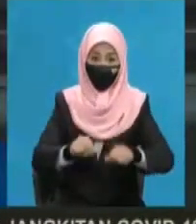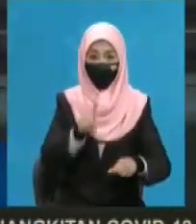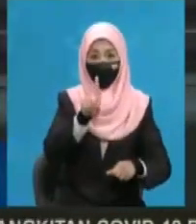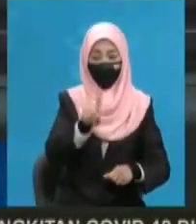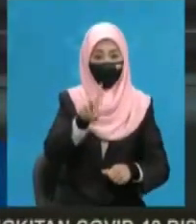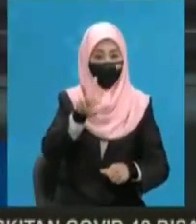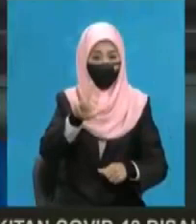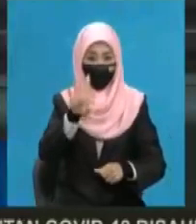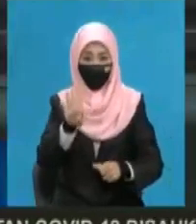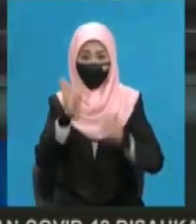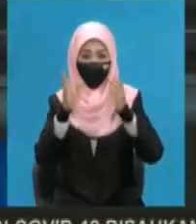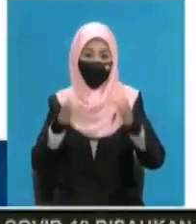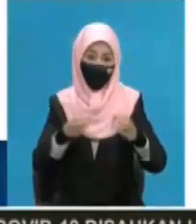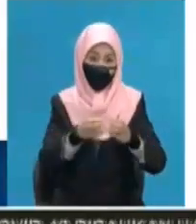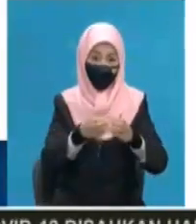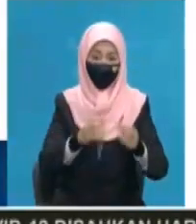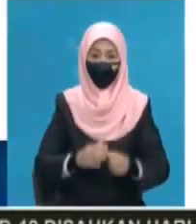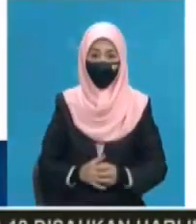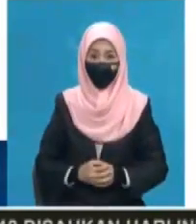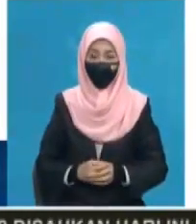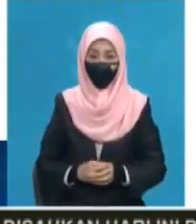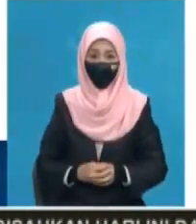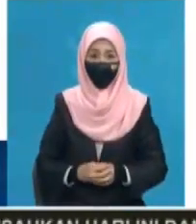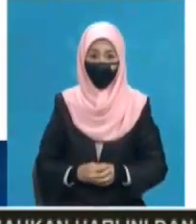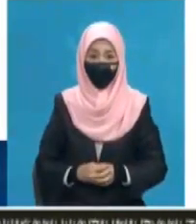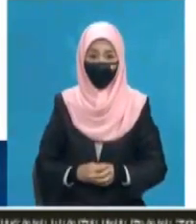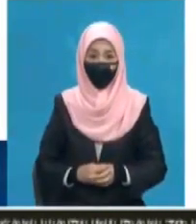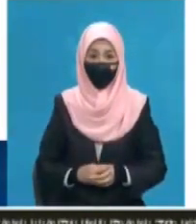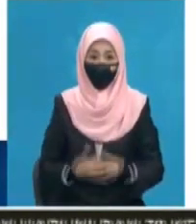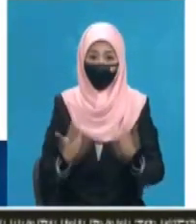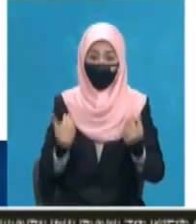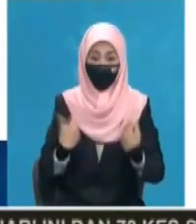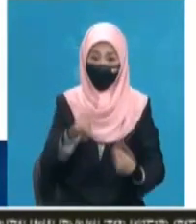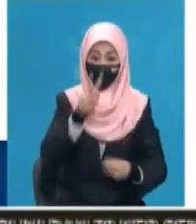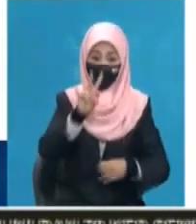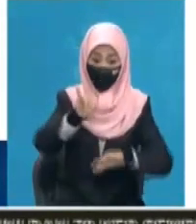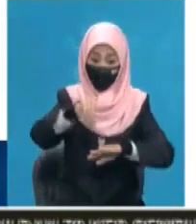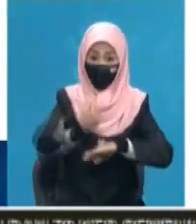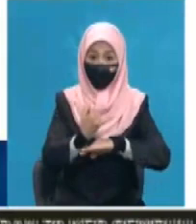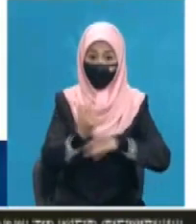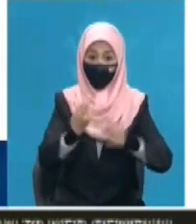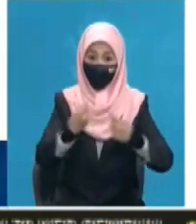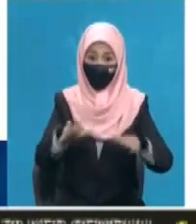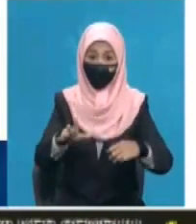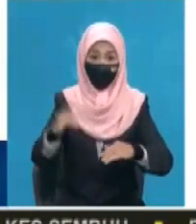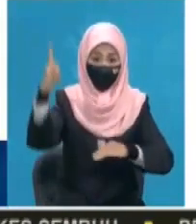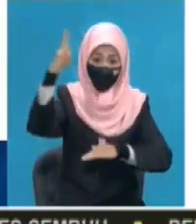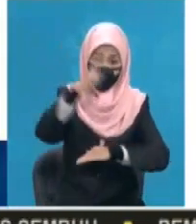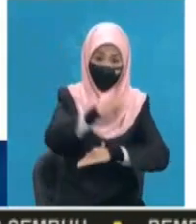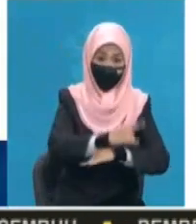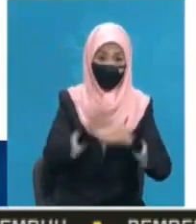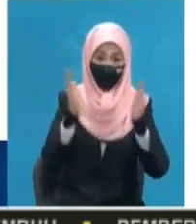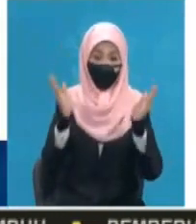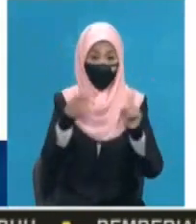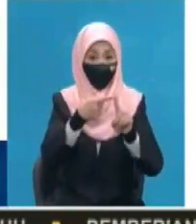134 cluster Hai Selain itu terdapat dua casing pot yang telah tiba ke negara Brunei